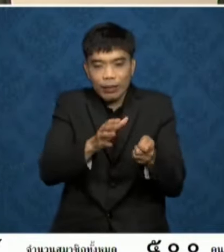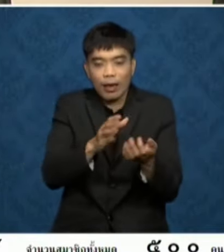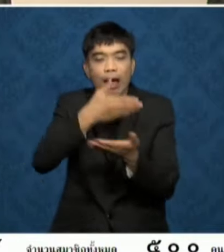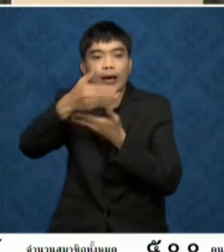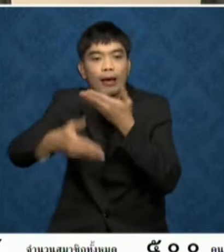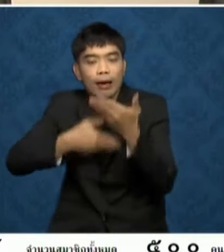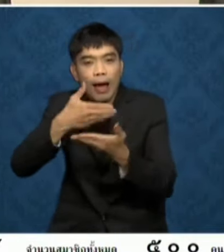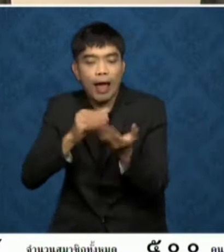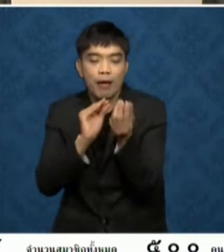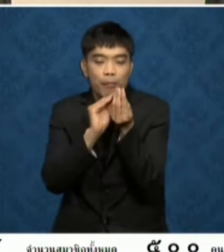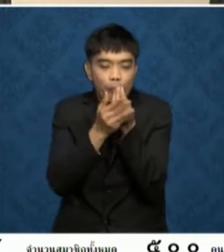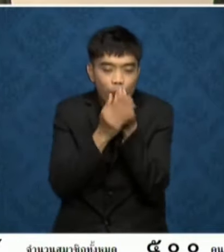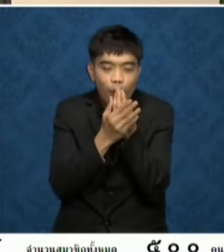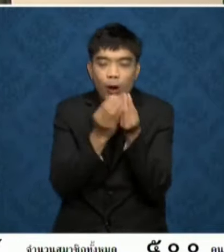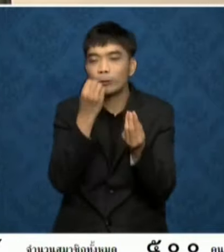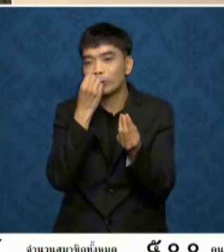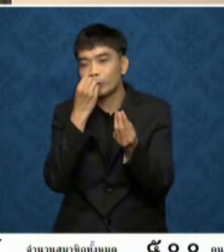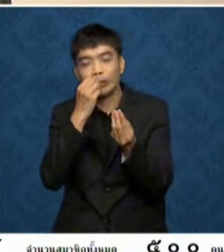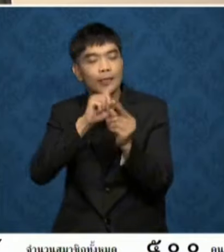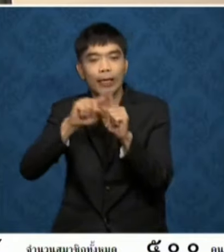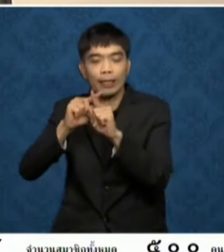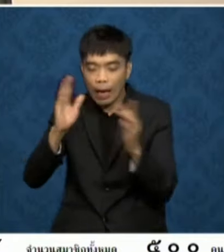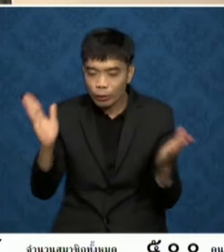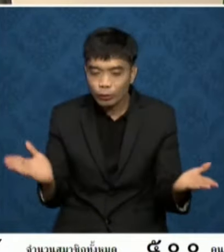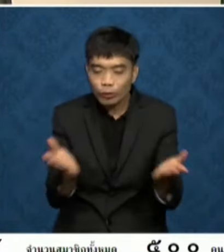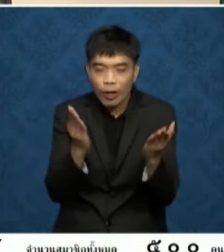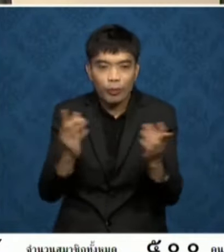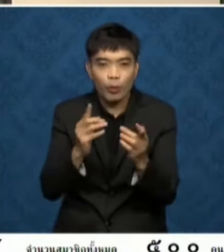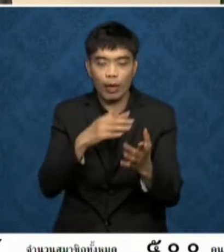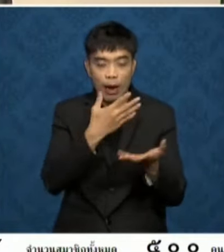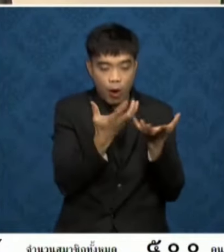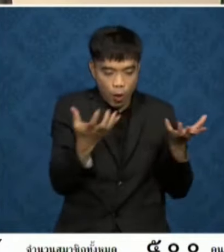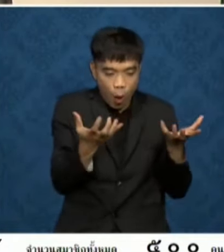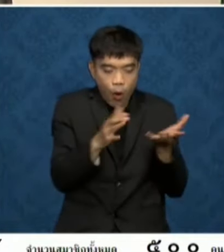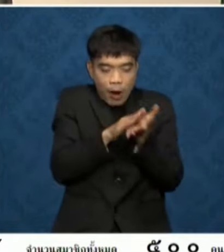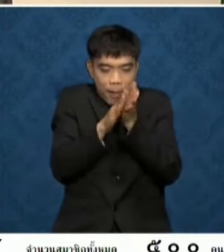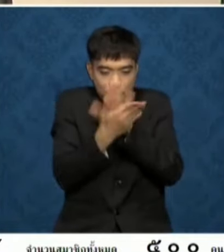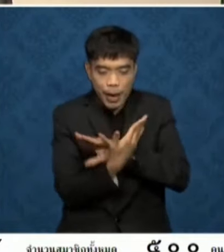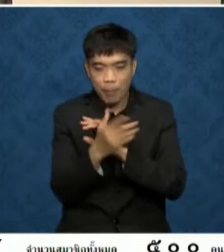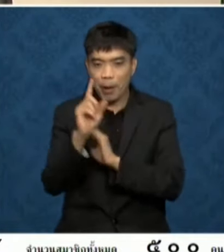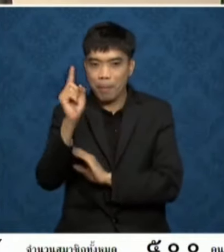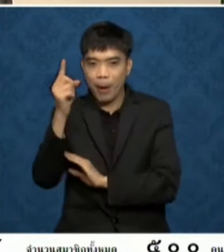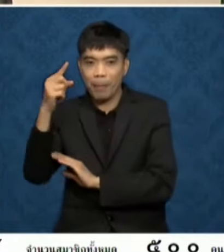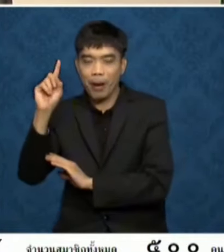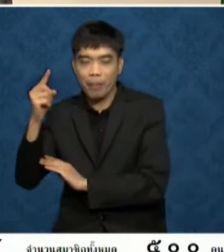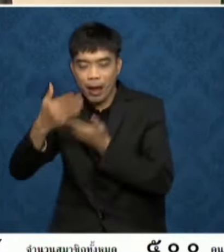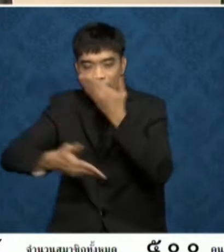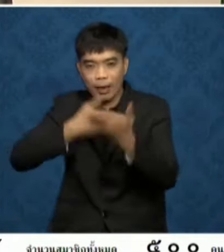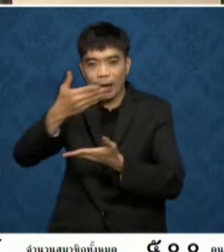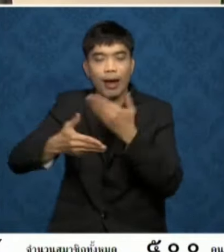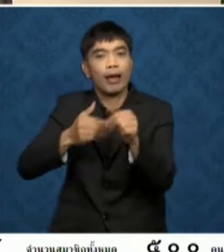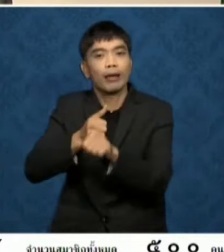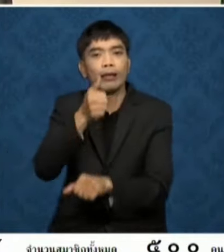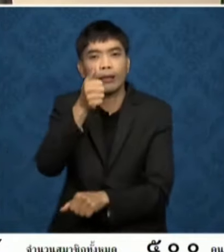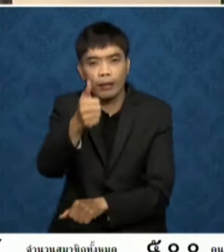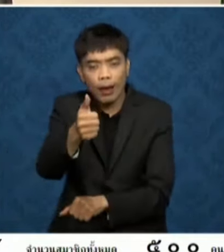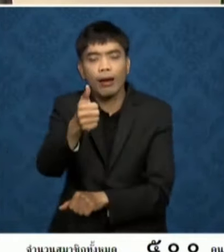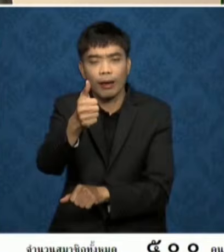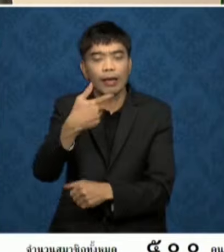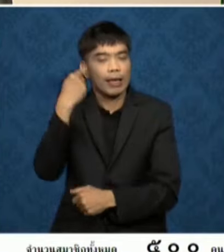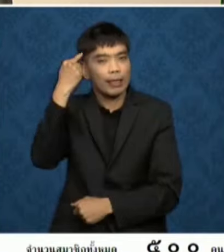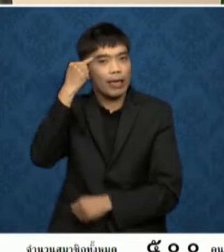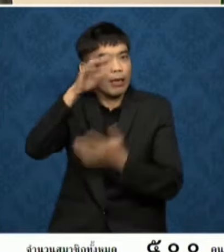ไม้แล้วก็ในเรื่องของการสร้างมูลค่าเพิ่มสินค้าเกษตรสำคัญนะคะเป็นเกษตรสร้างมูลค่าเช่นเดียวกันก็มีการว